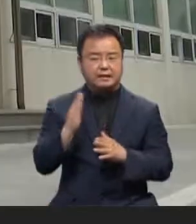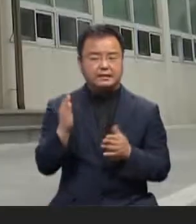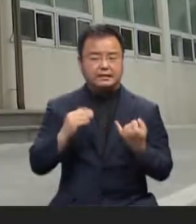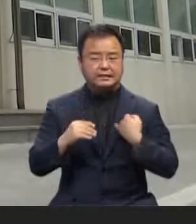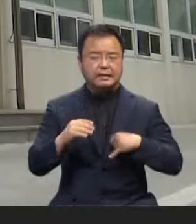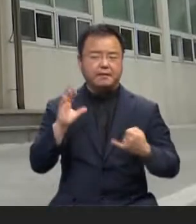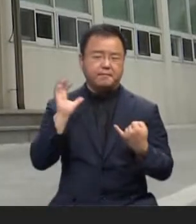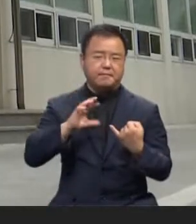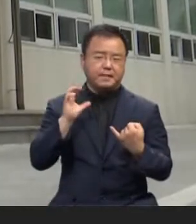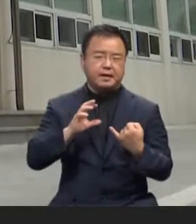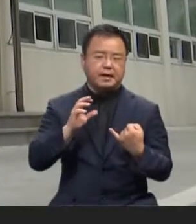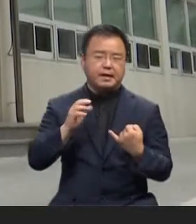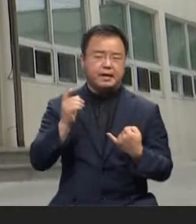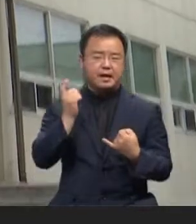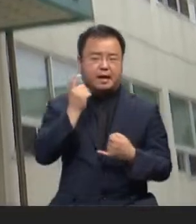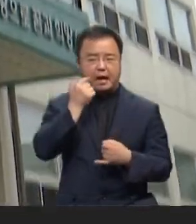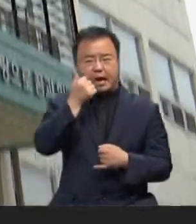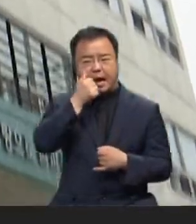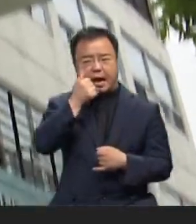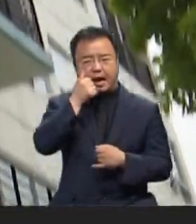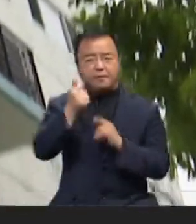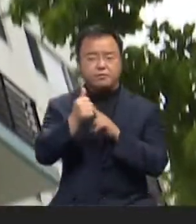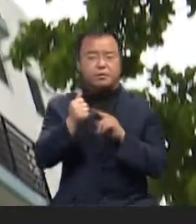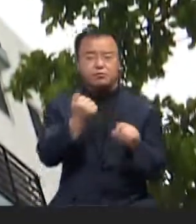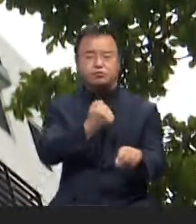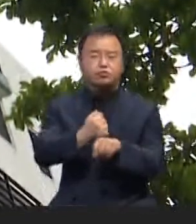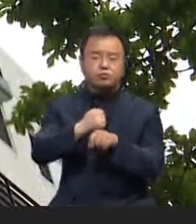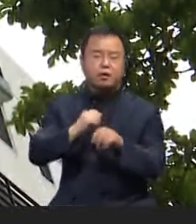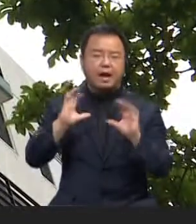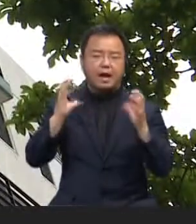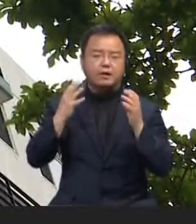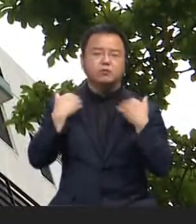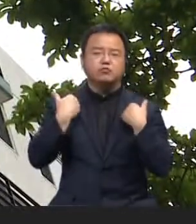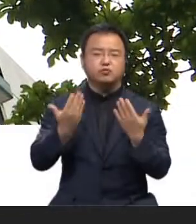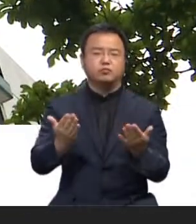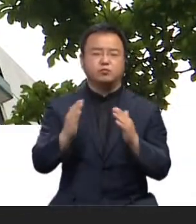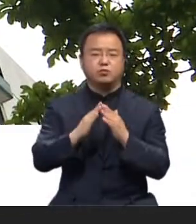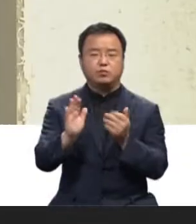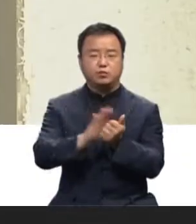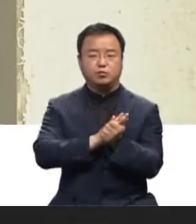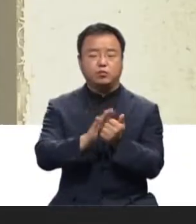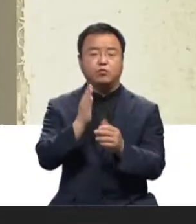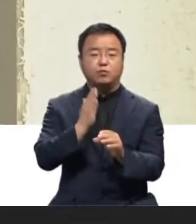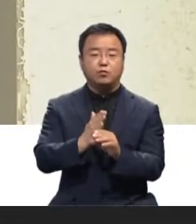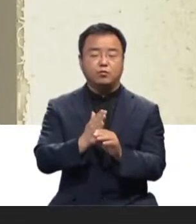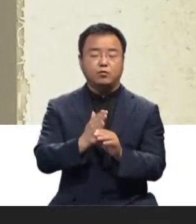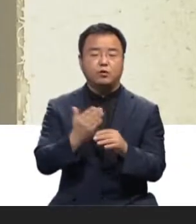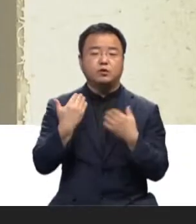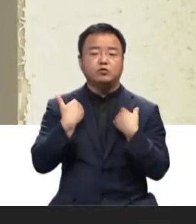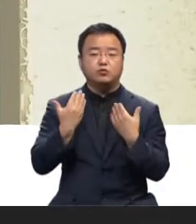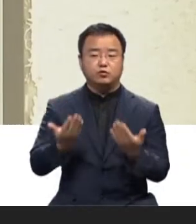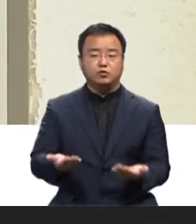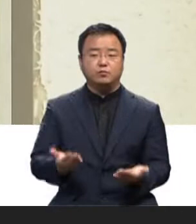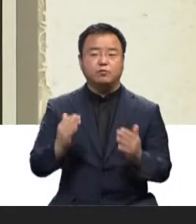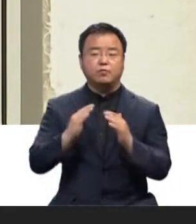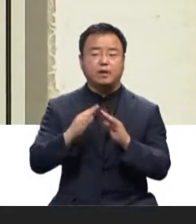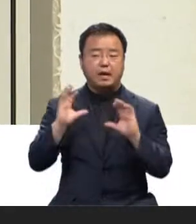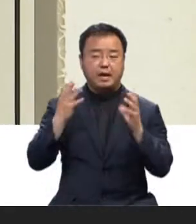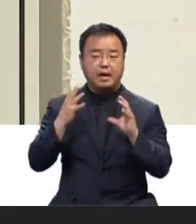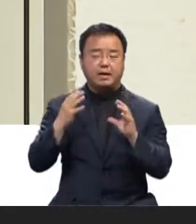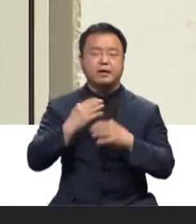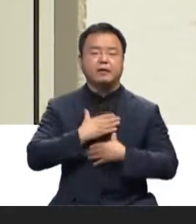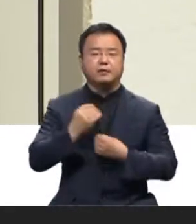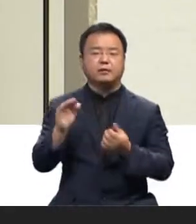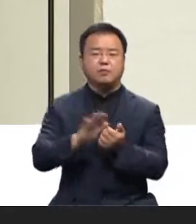아이는 현재 쉼터에서 보 호 중입니다 쉼터에서 는 학대 피해를 당한 아이를 안전하게 보호하고